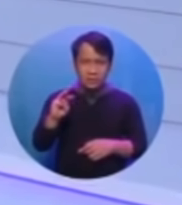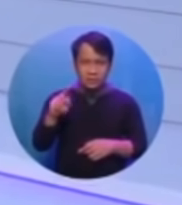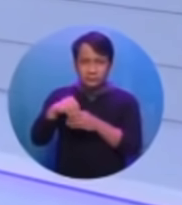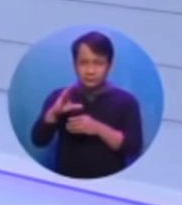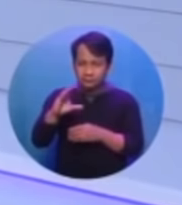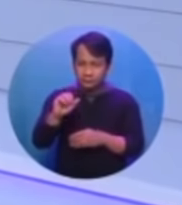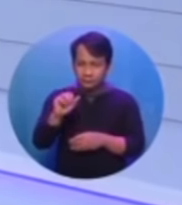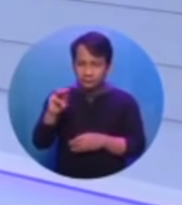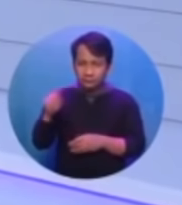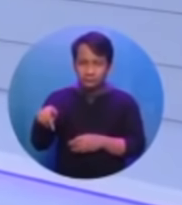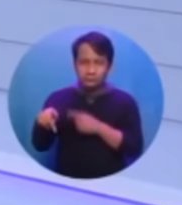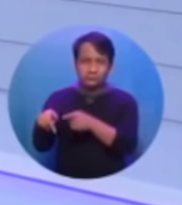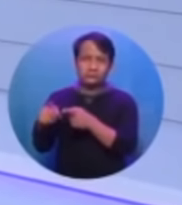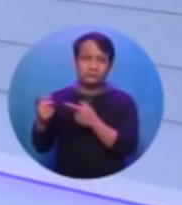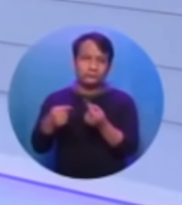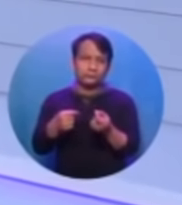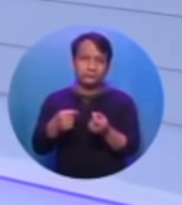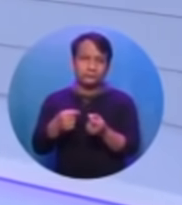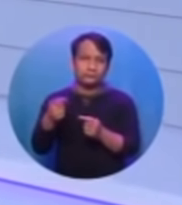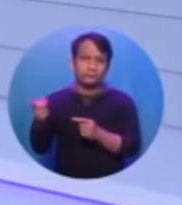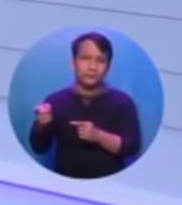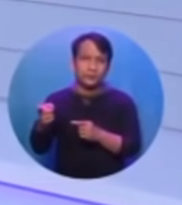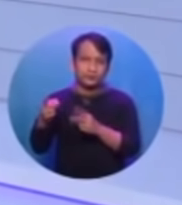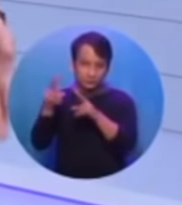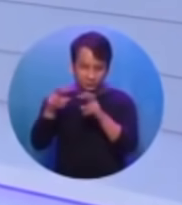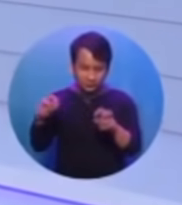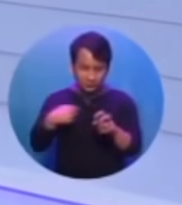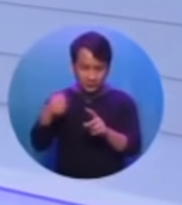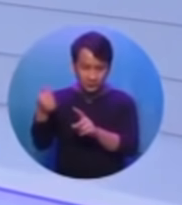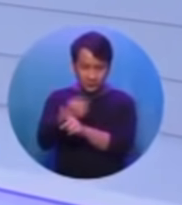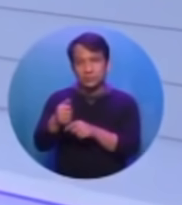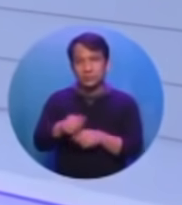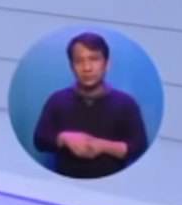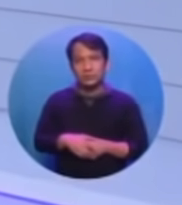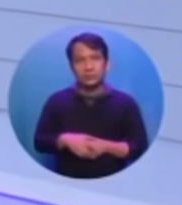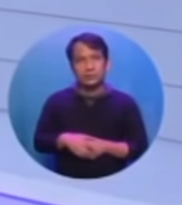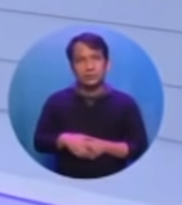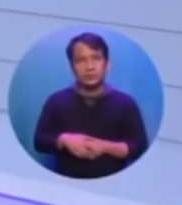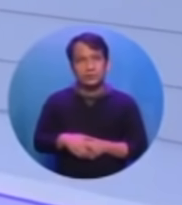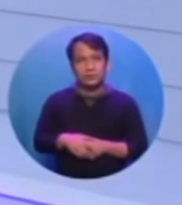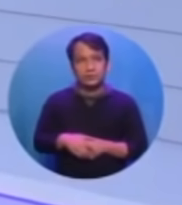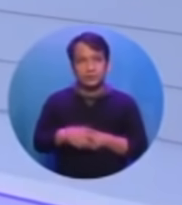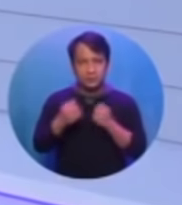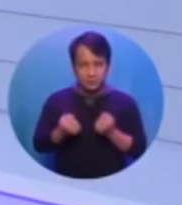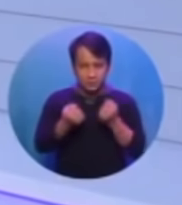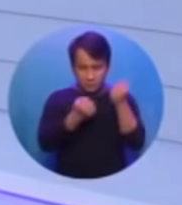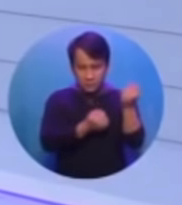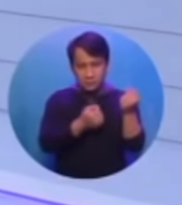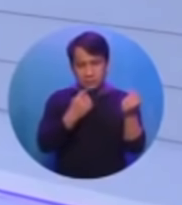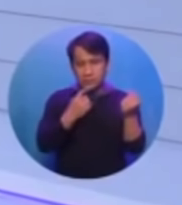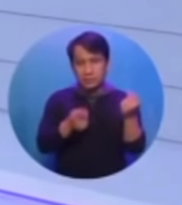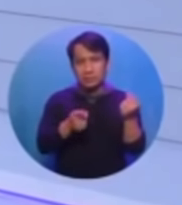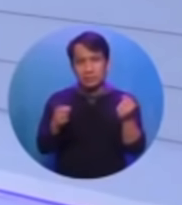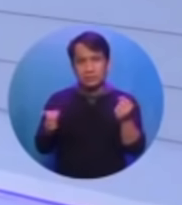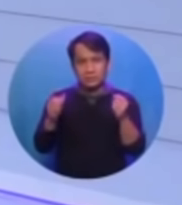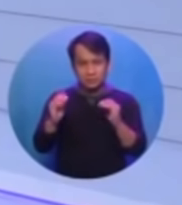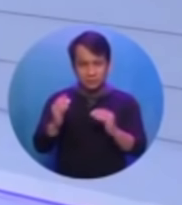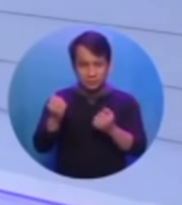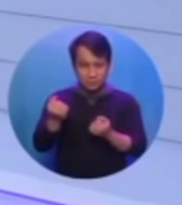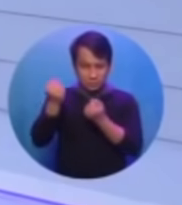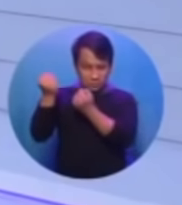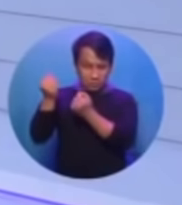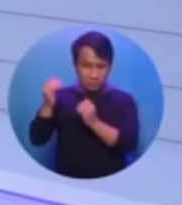nag-screen po ito, mismo pong gumawa ng pang-abuso. Can you believe that? And suggestion ko po pala sa